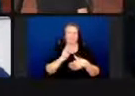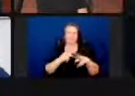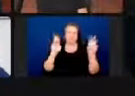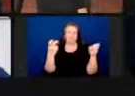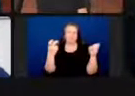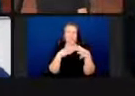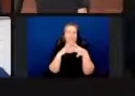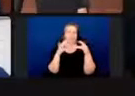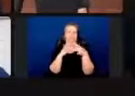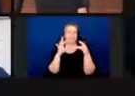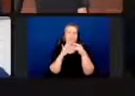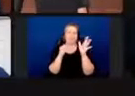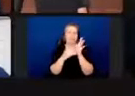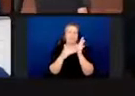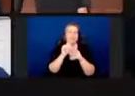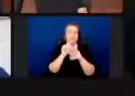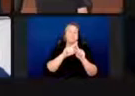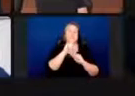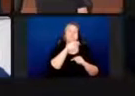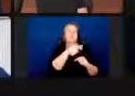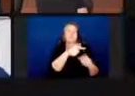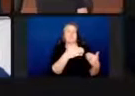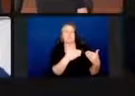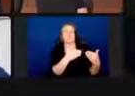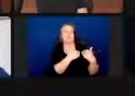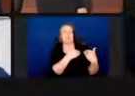وترون عليها 3 أعمدة.